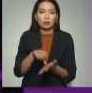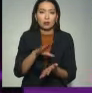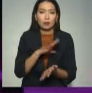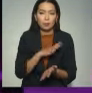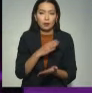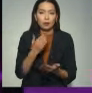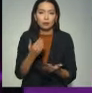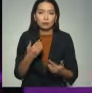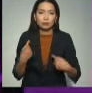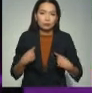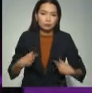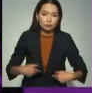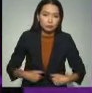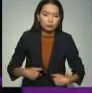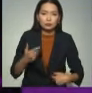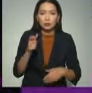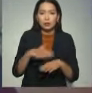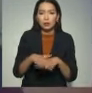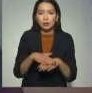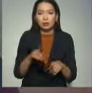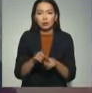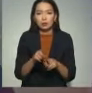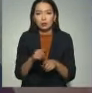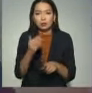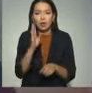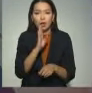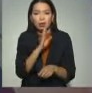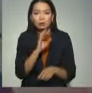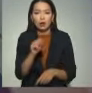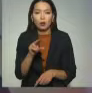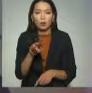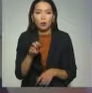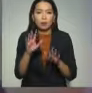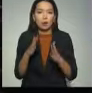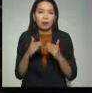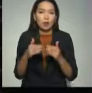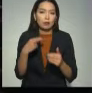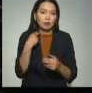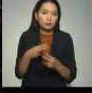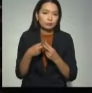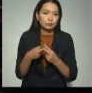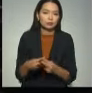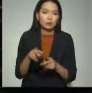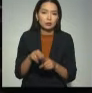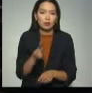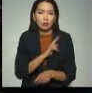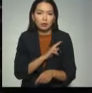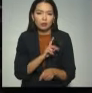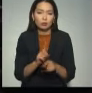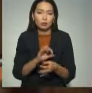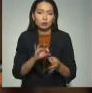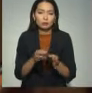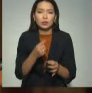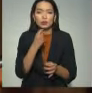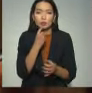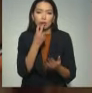енді ғана бас көтерген елдің зиялыларын қырып қана қоймай, олардың әйелдерін Ақмоладағы лагерге қамап, қудалауға тап болғанын көрсетті. Бірақ